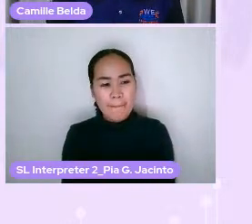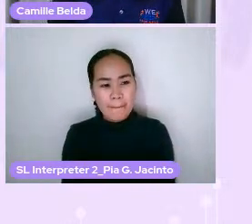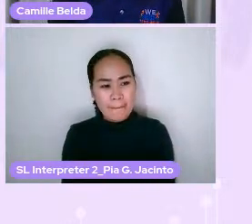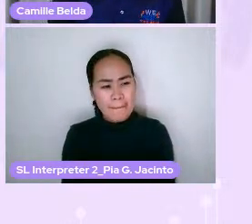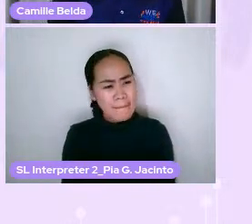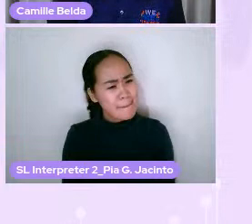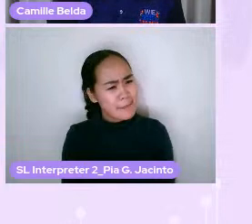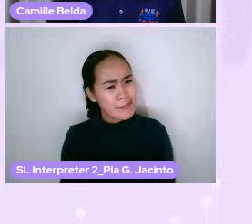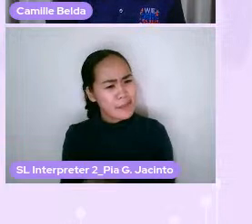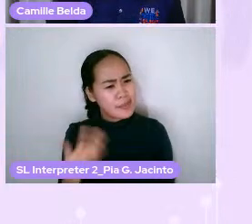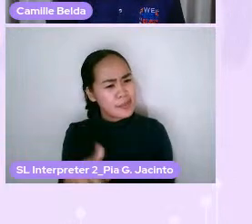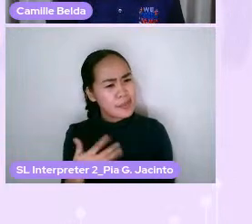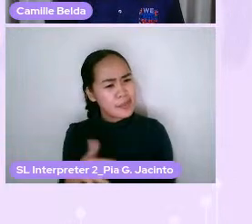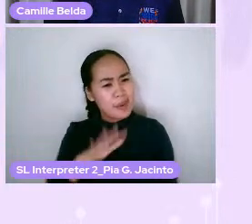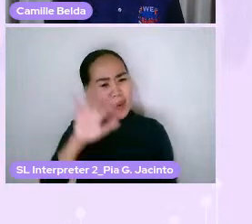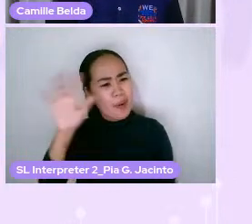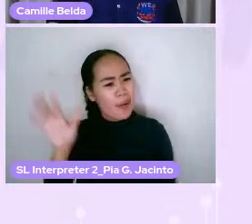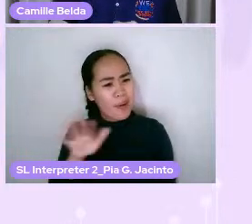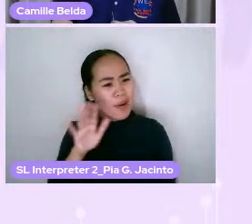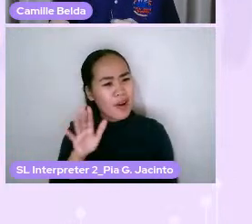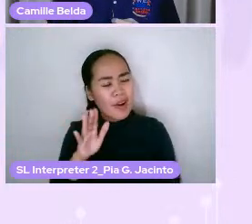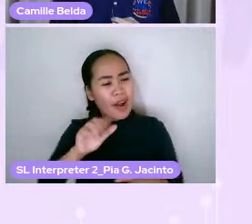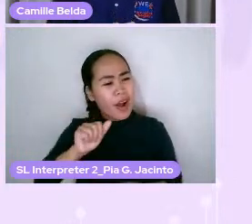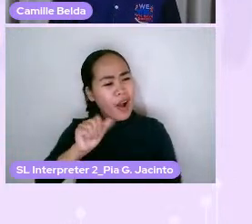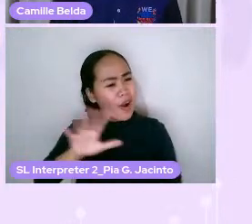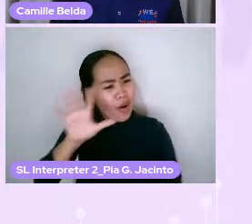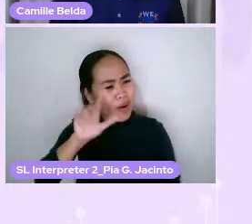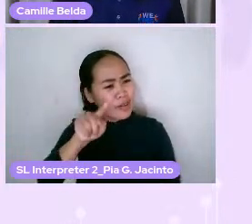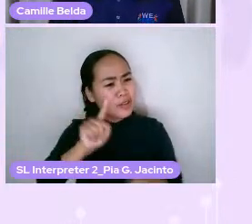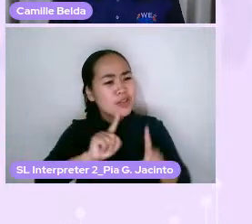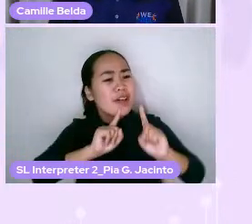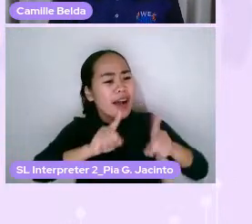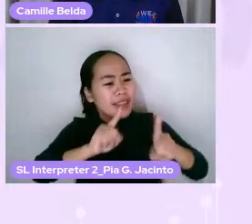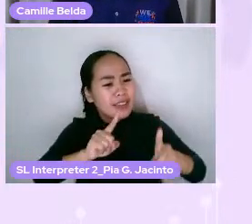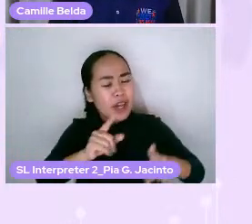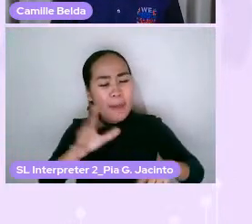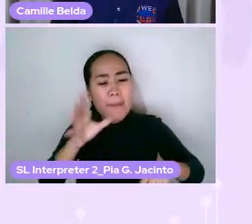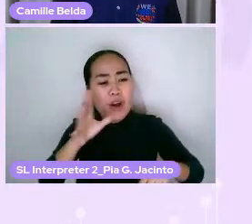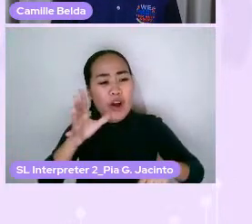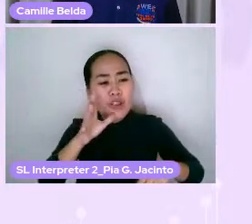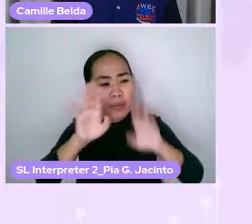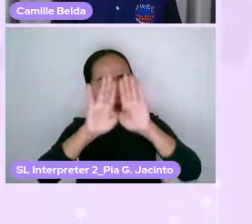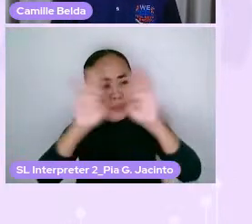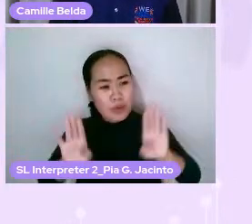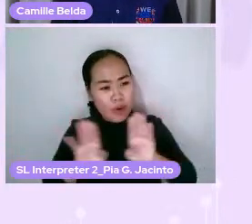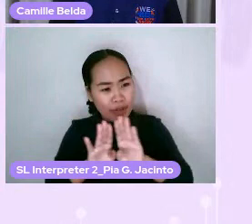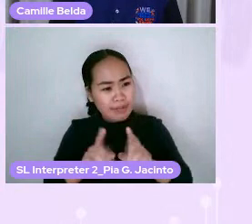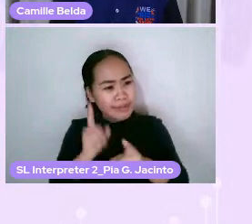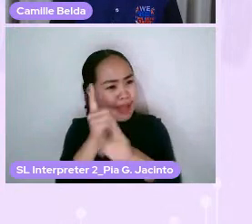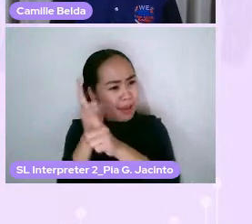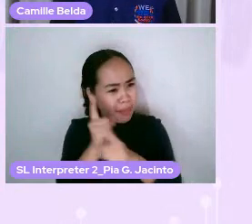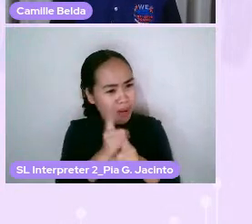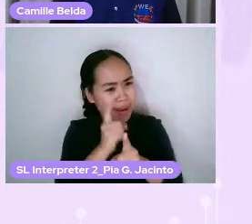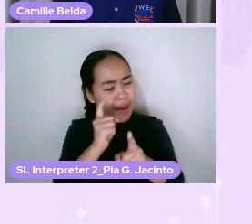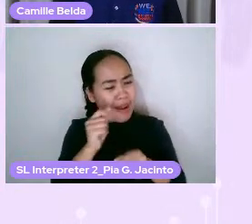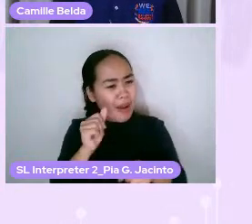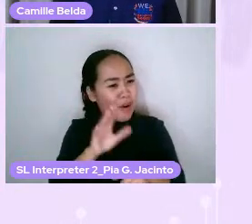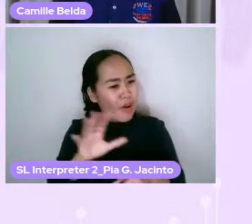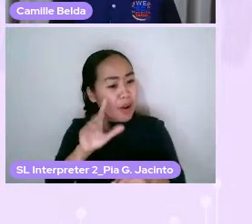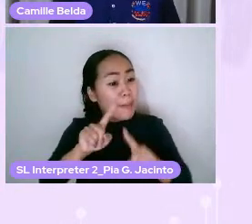ninyo motherboard, ano? Puro motherboard. Okay, tama po tayong lahat, ano? Pero unfortunately, isa lang yung pwedeng